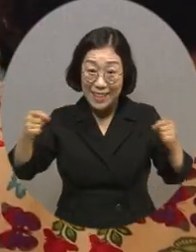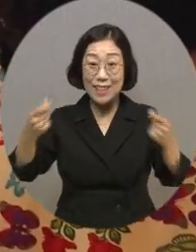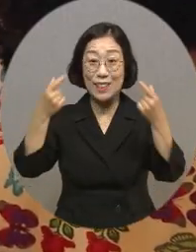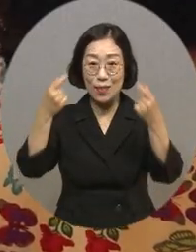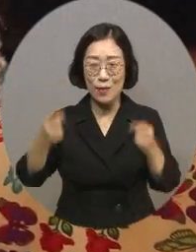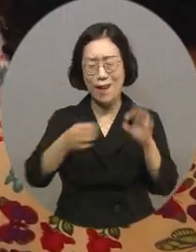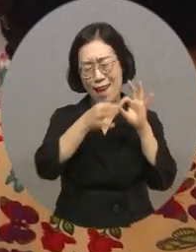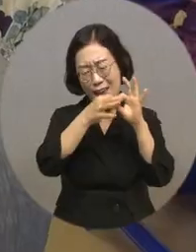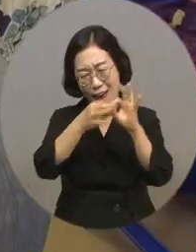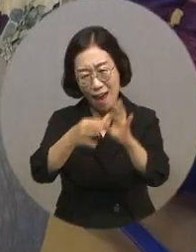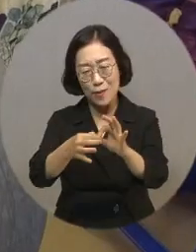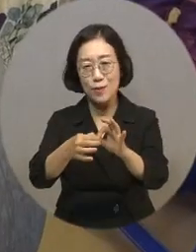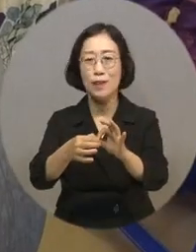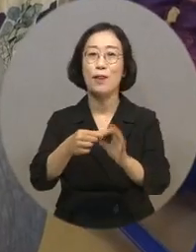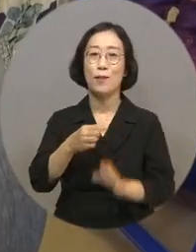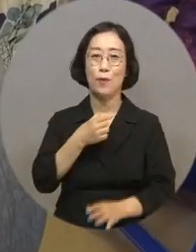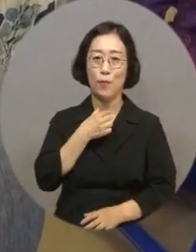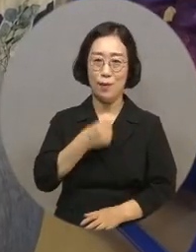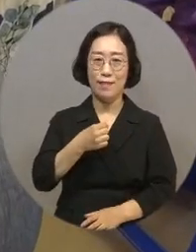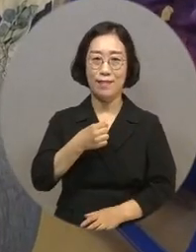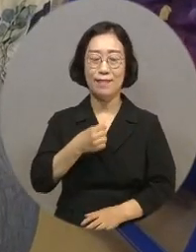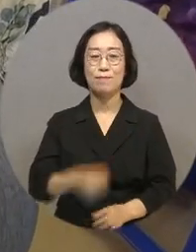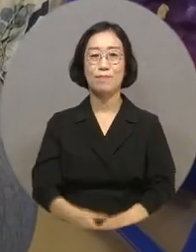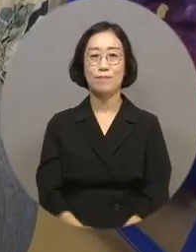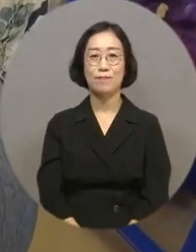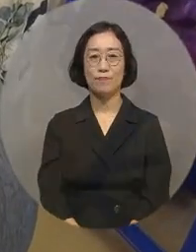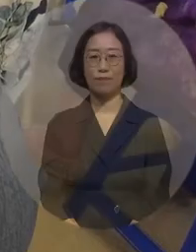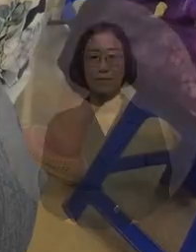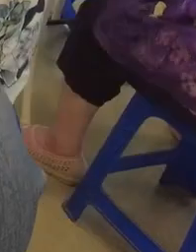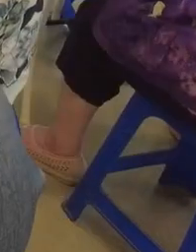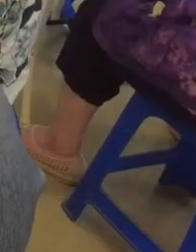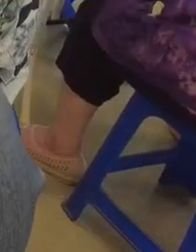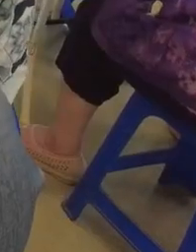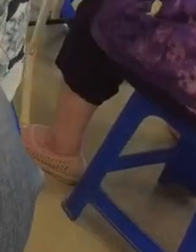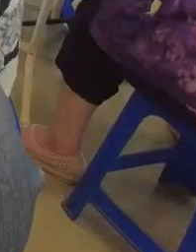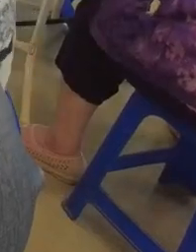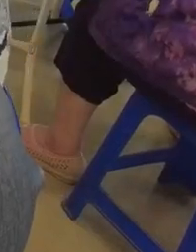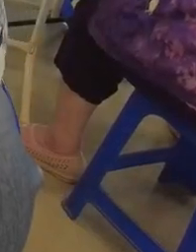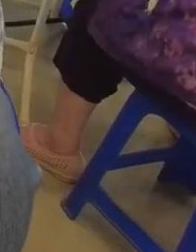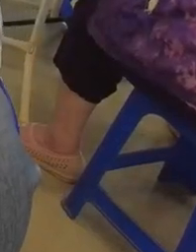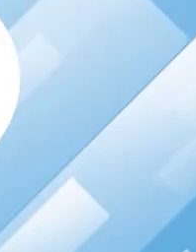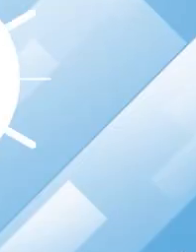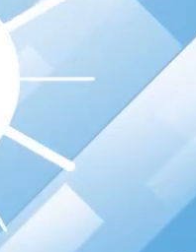이어지길 기대합니다. 복지TV 뉴스 김재상입니다.